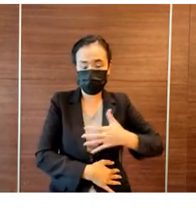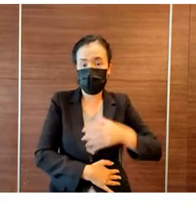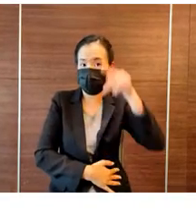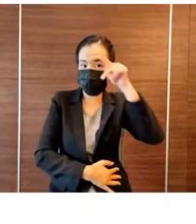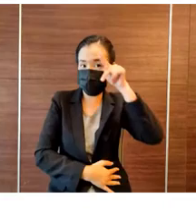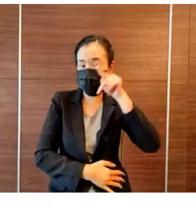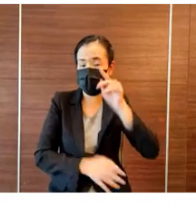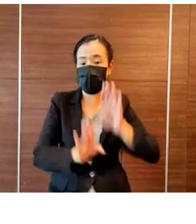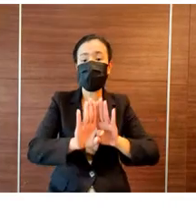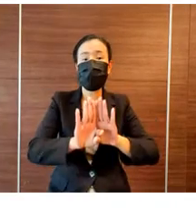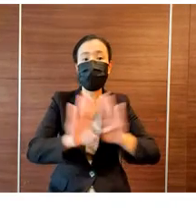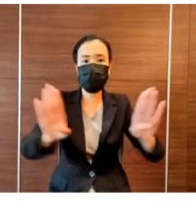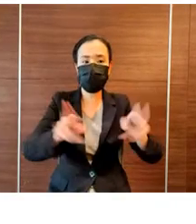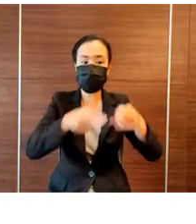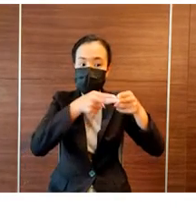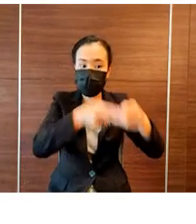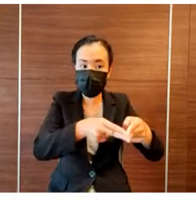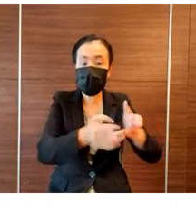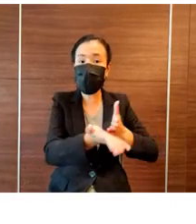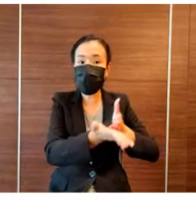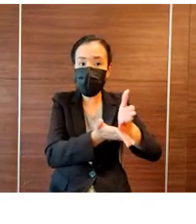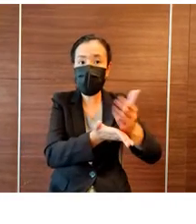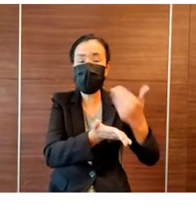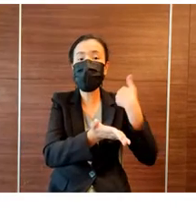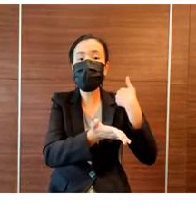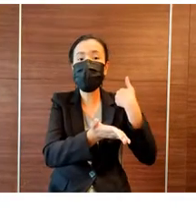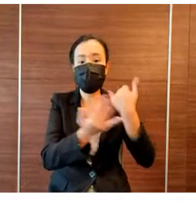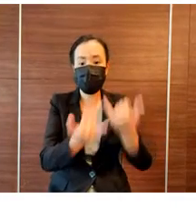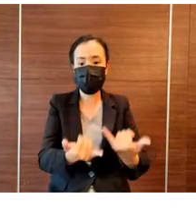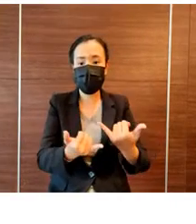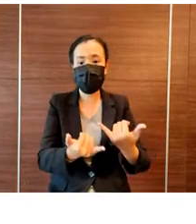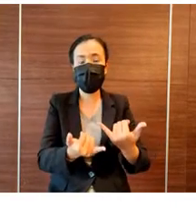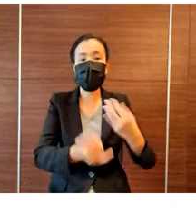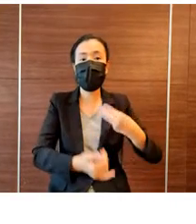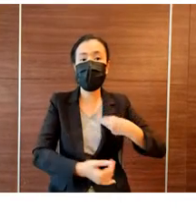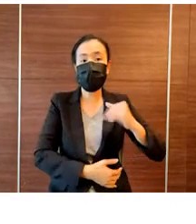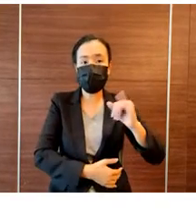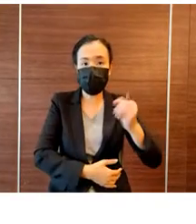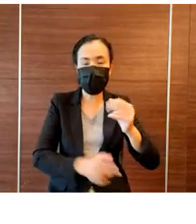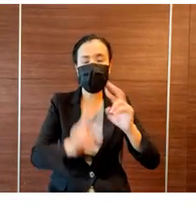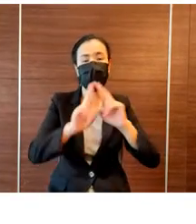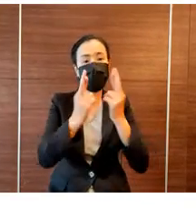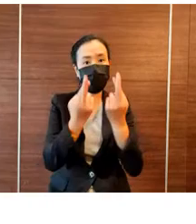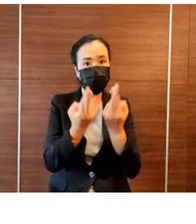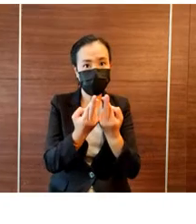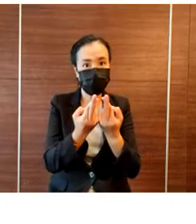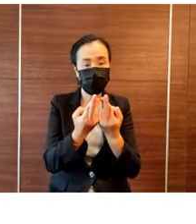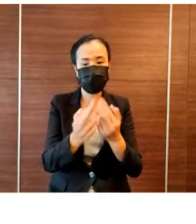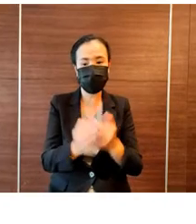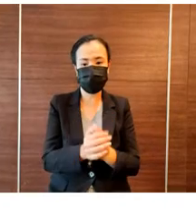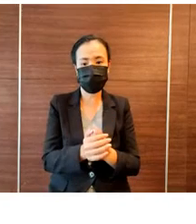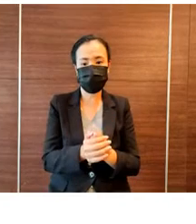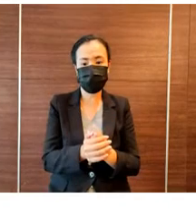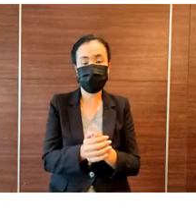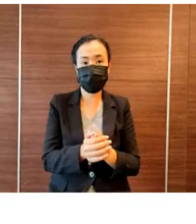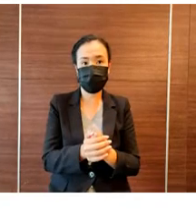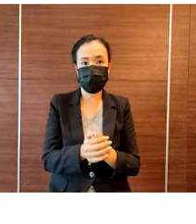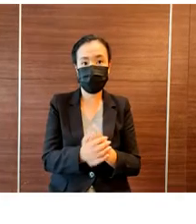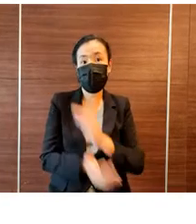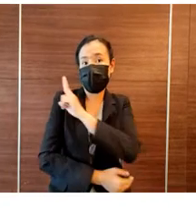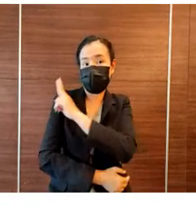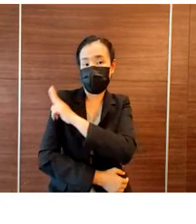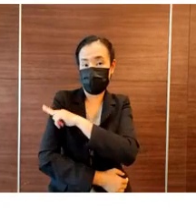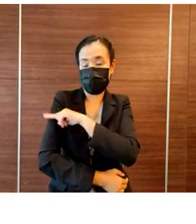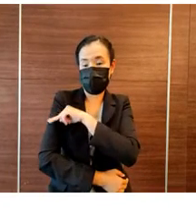ก็เปิดเป็นแผนกเฉพาะไปแล้วแล้วก็มีเปิดที่ตอนนี้มีเปิดจุฬามีเปิดรามาแล้วล่าสุดจะให้เป็นเฟลโลเป็นแบบแ